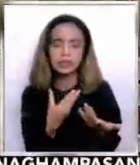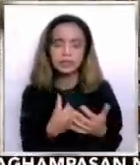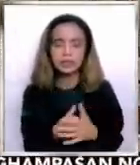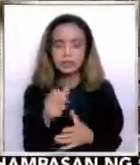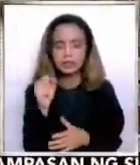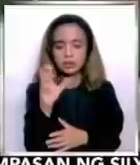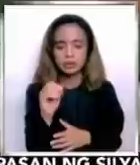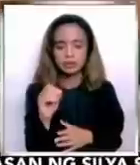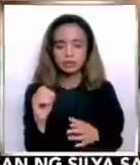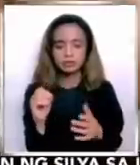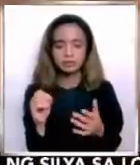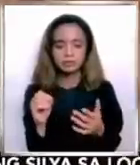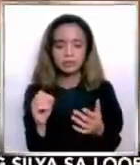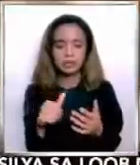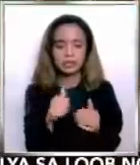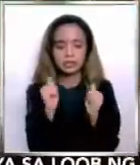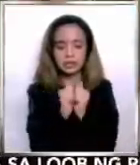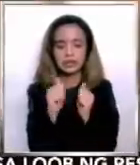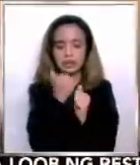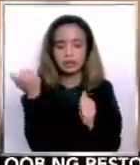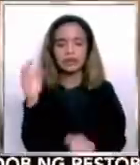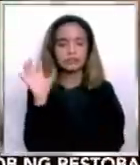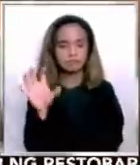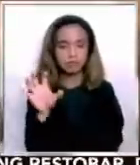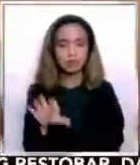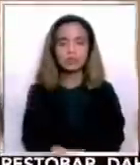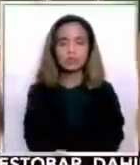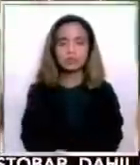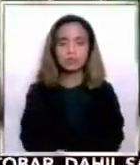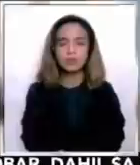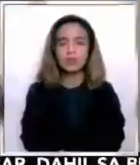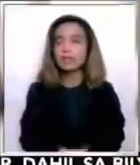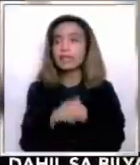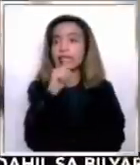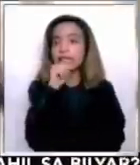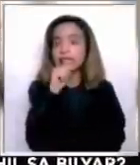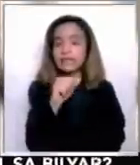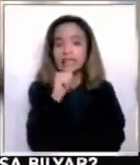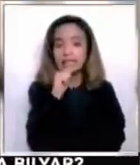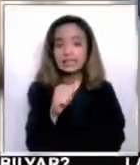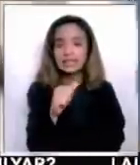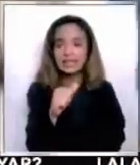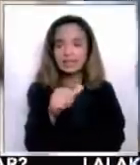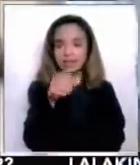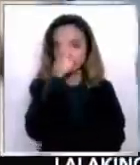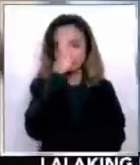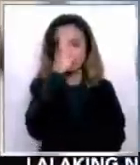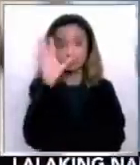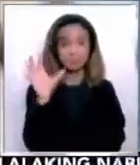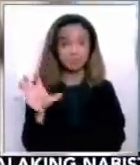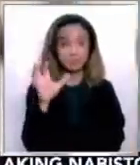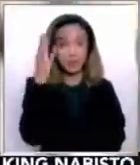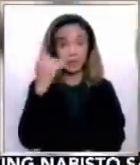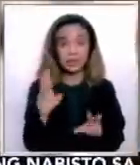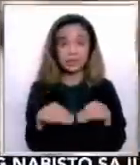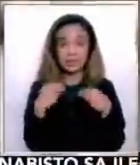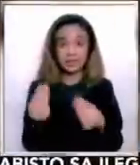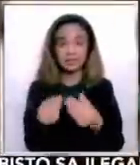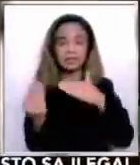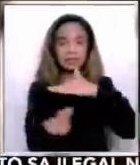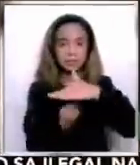adaptable dogs na po. Hindi raw basta-basta ang rescue dogs dito dahil nabigyan na sila ng basic agility